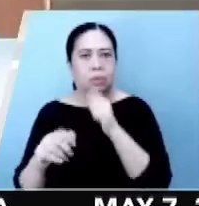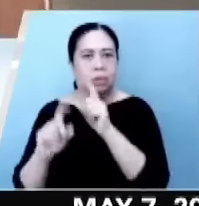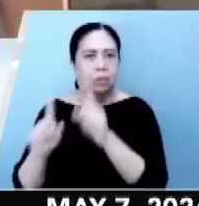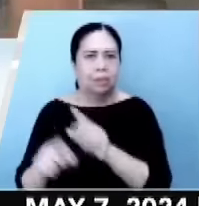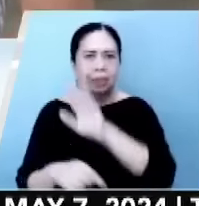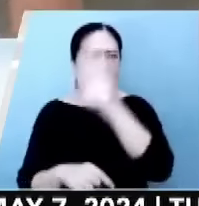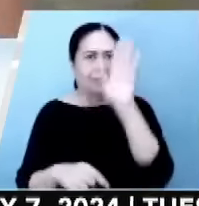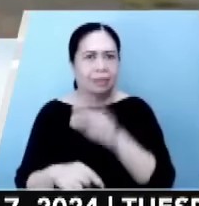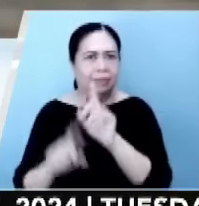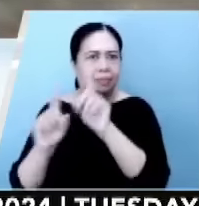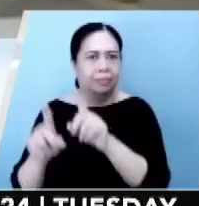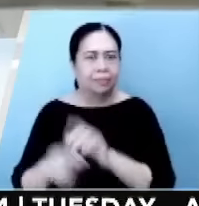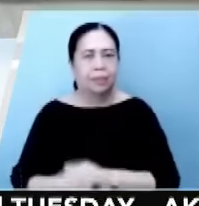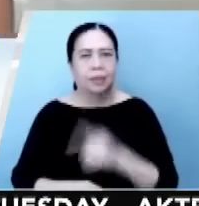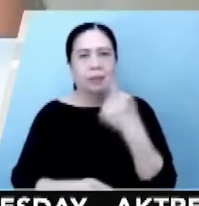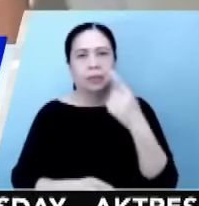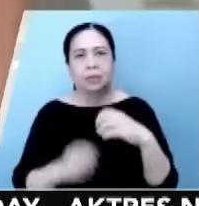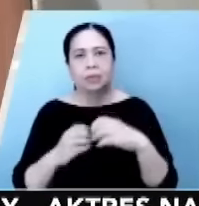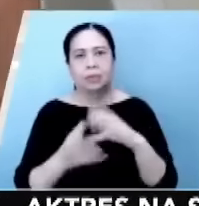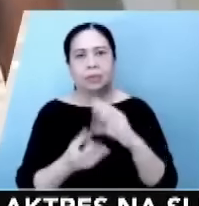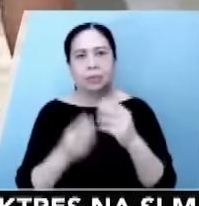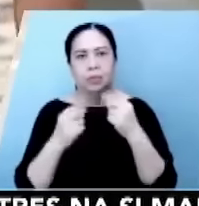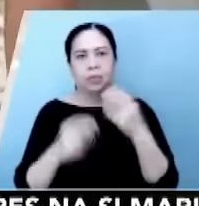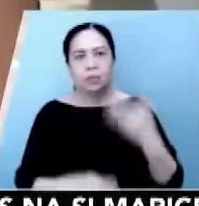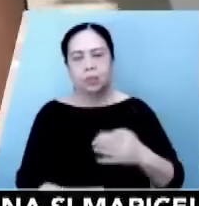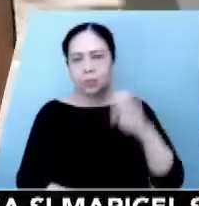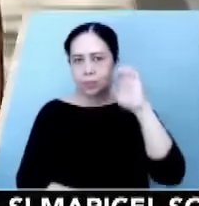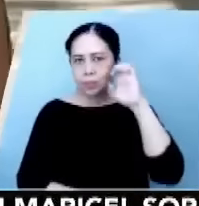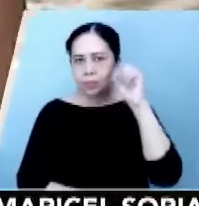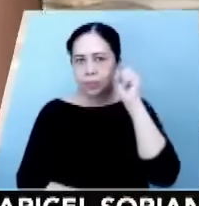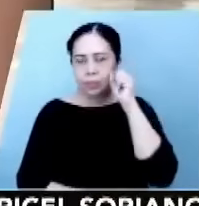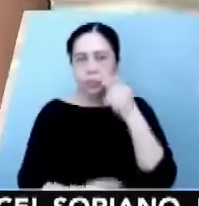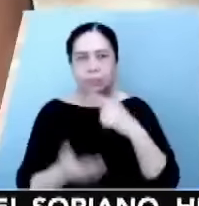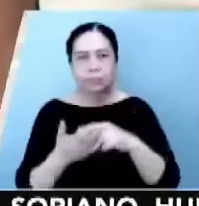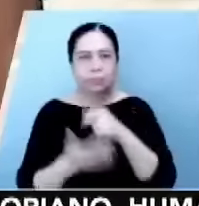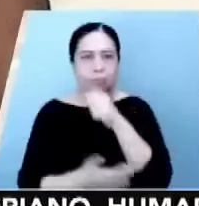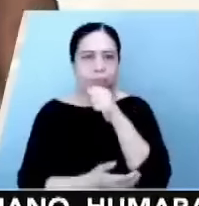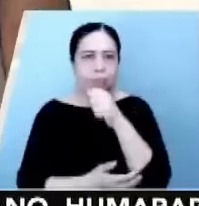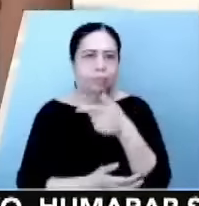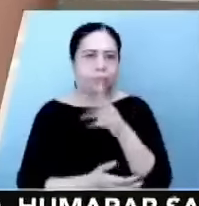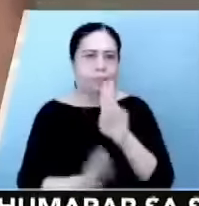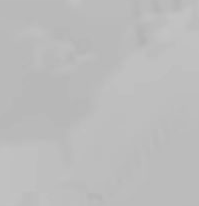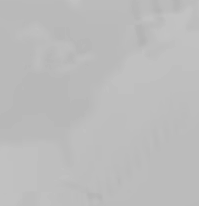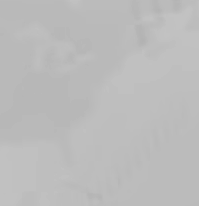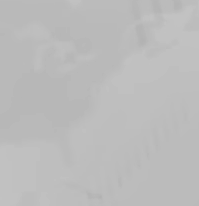Para sa GMA Integrated News, Emil Sumangil, Nakatutok, 24 Horas.